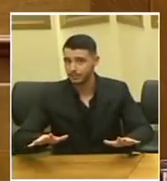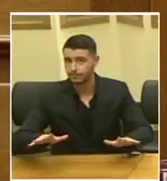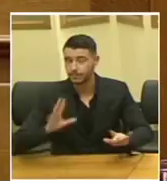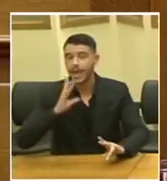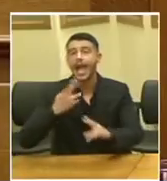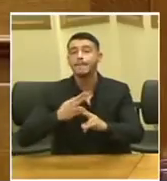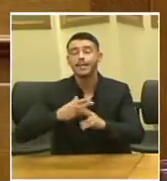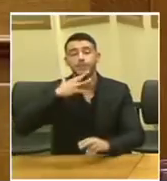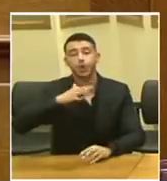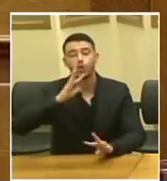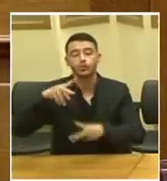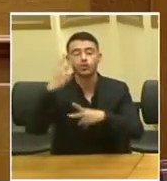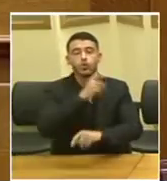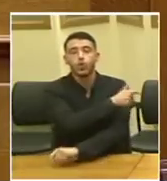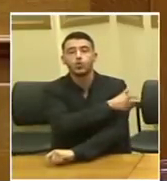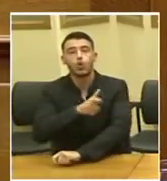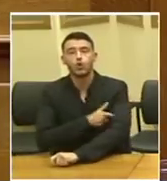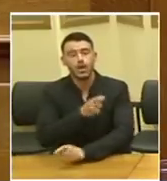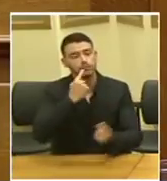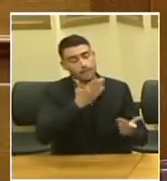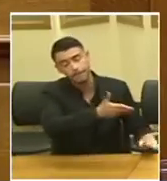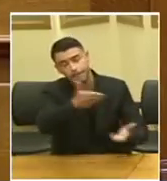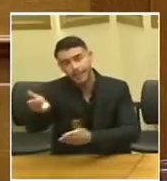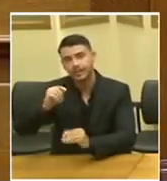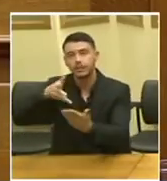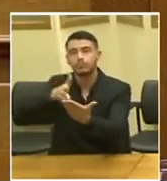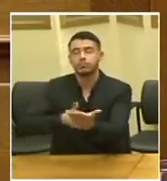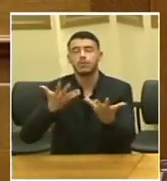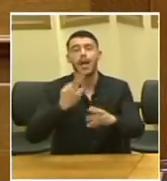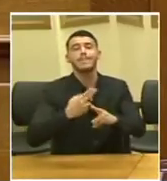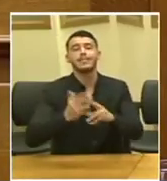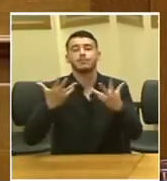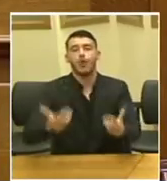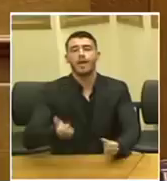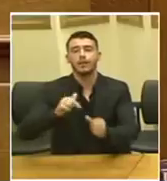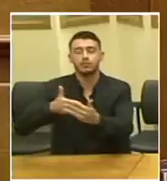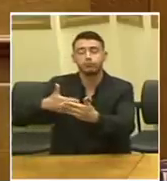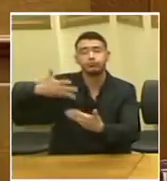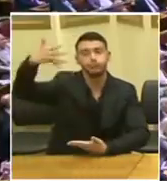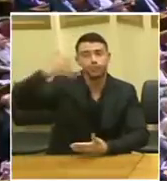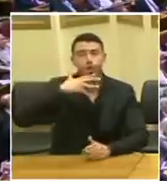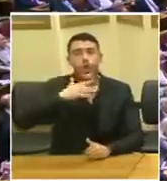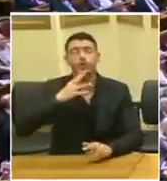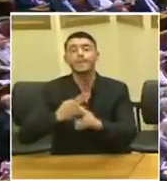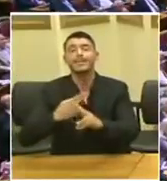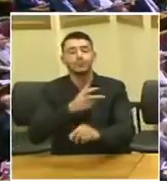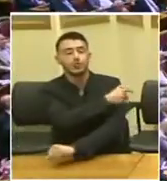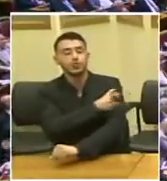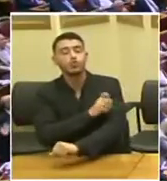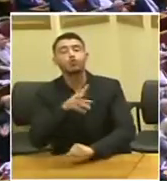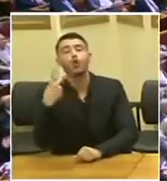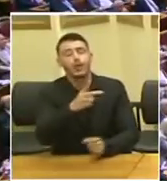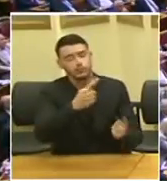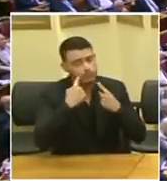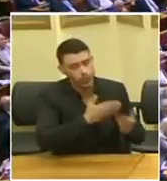του ΟΗΕ. Τραβάτε να δείτε τον πίνακα. Κάντε τον κόπο να δείτε τον πίνακα. Και